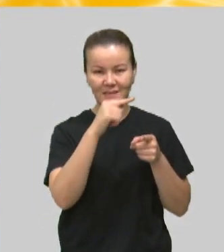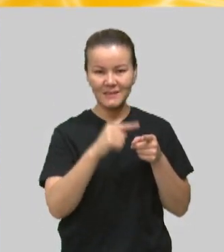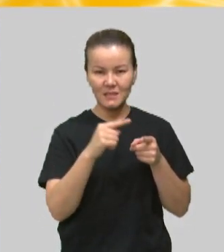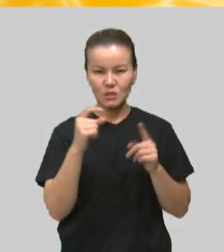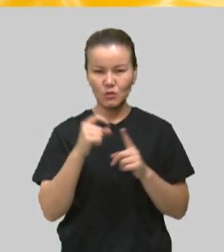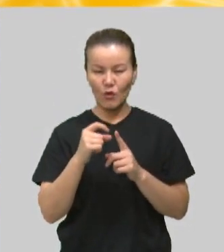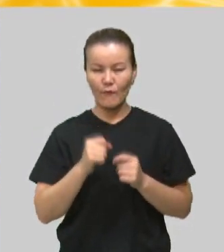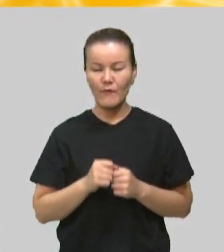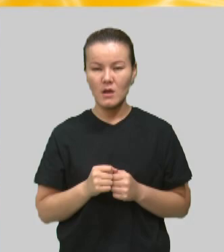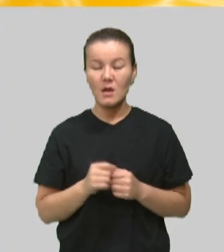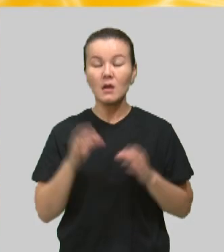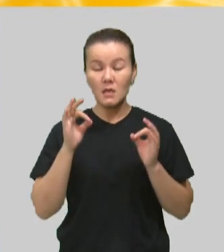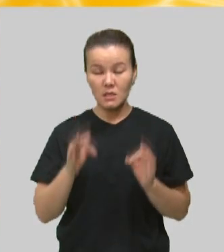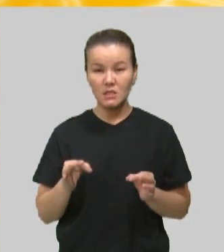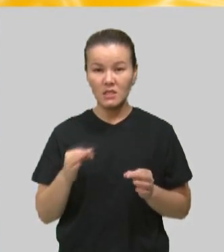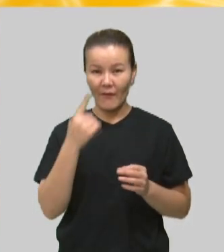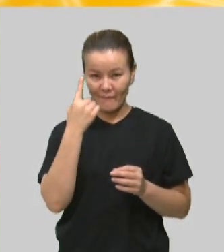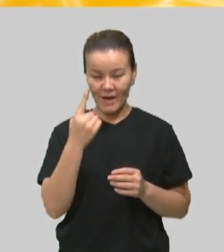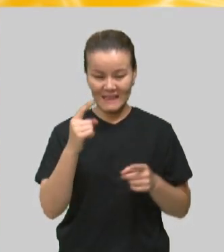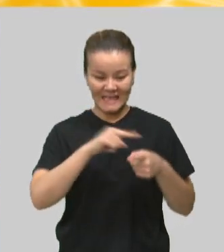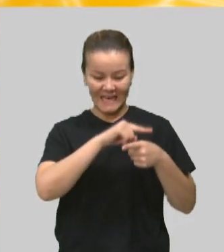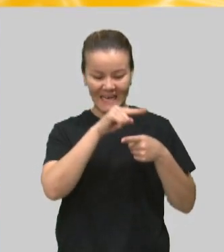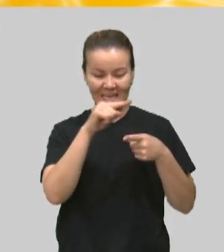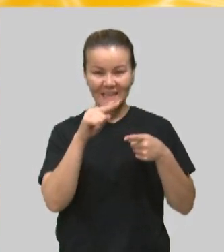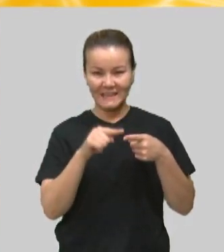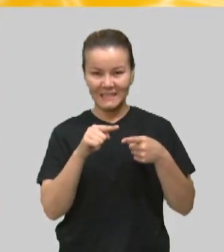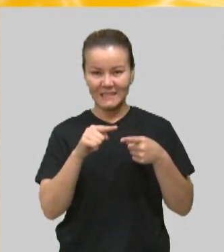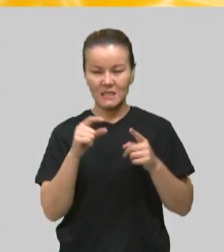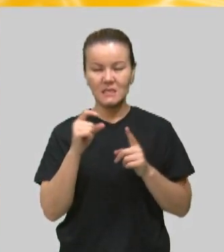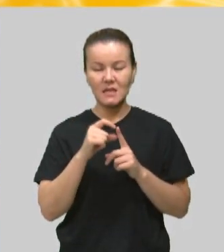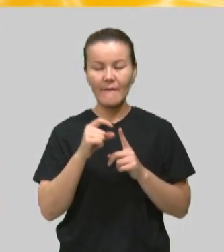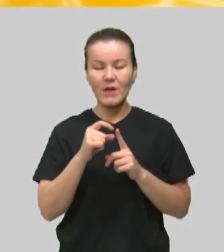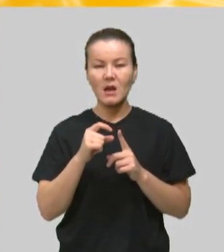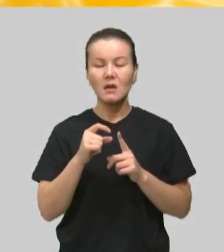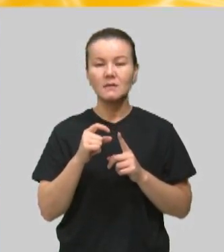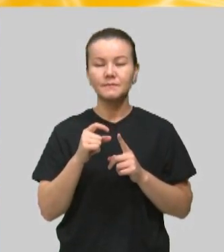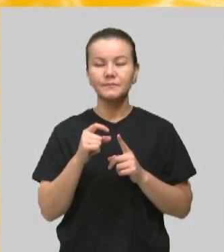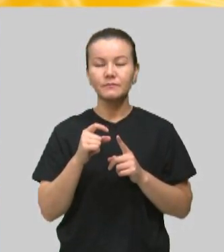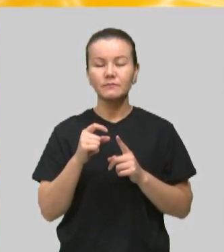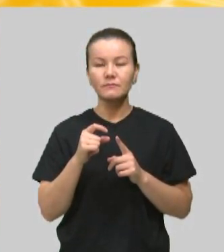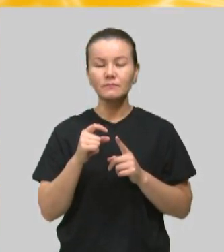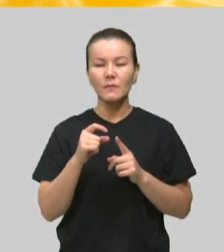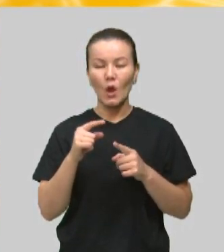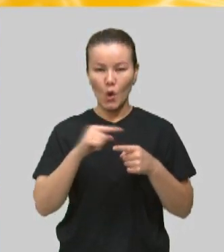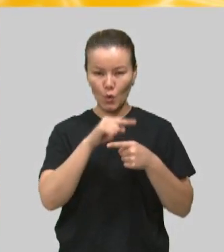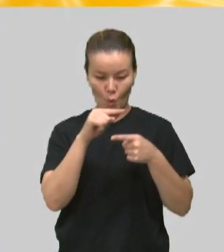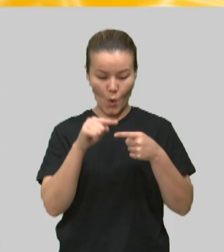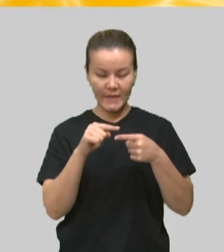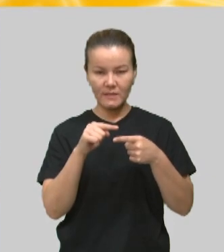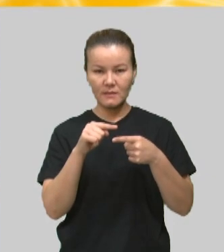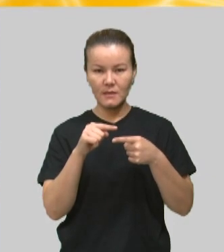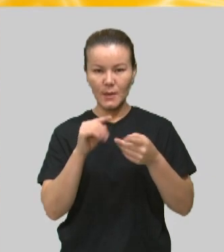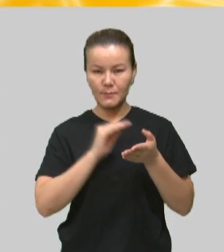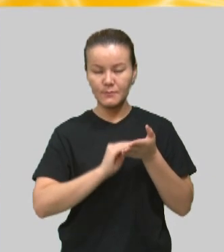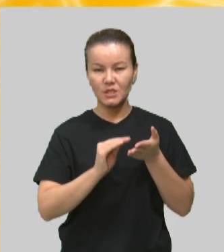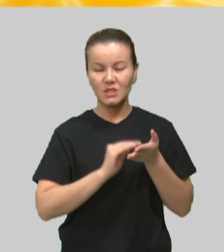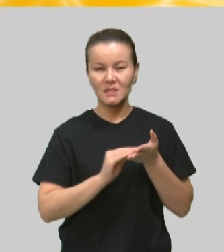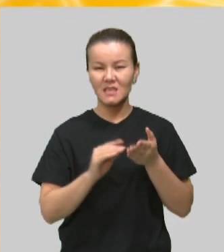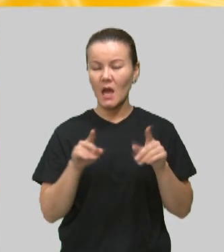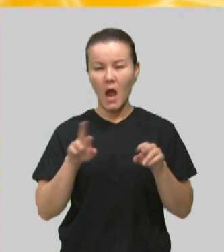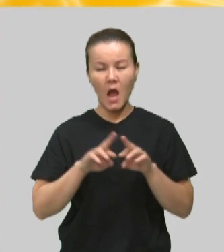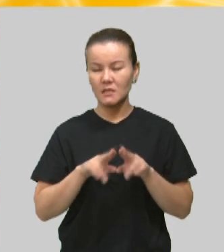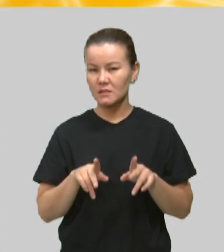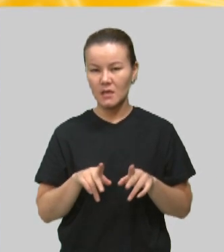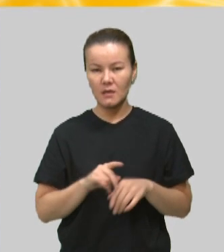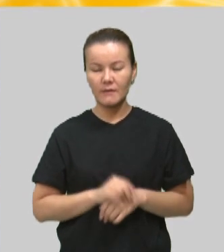Конечно, в однокоренных словах корень пишется